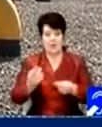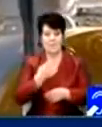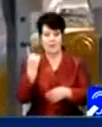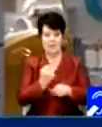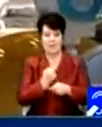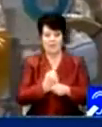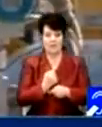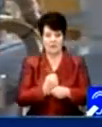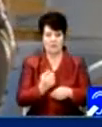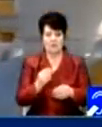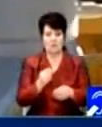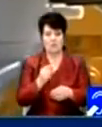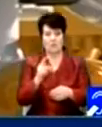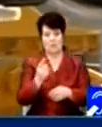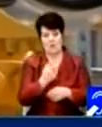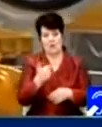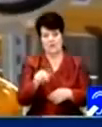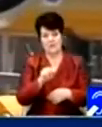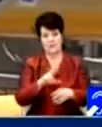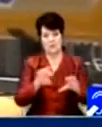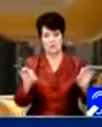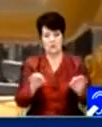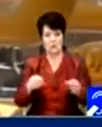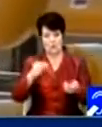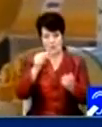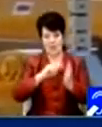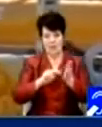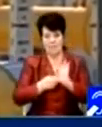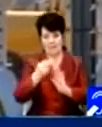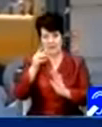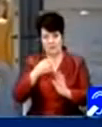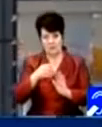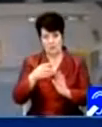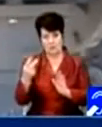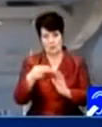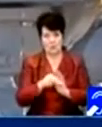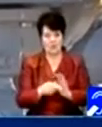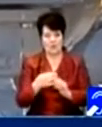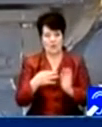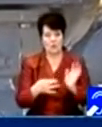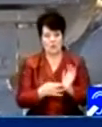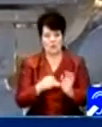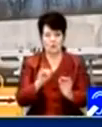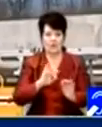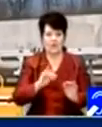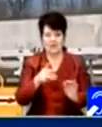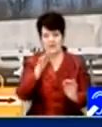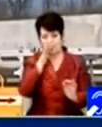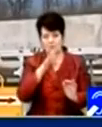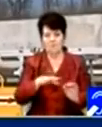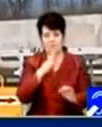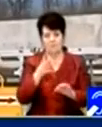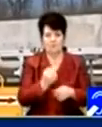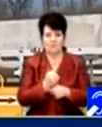lucru privind construcția gazoductului. Conform planului, la finele anului 2019, tronsonul Ungheni-Chișinău va fi